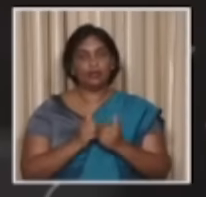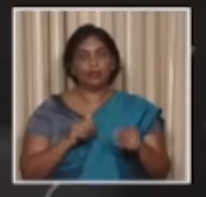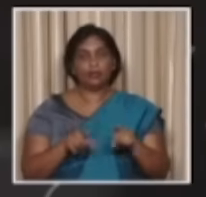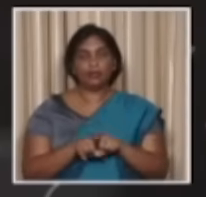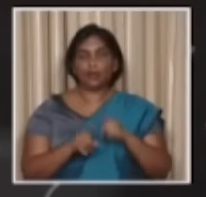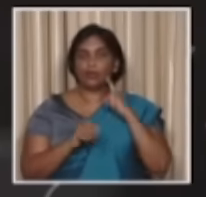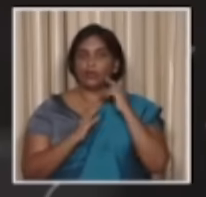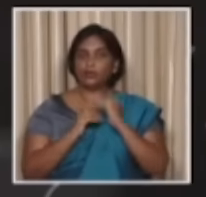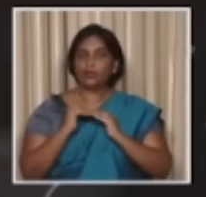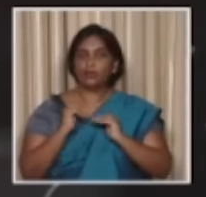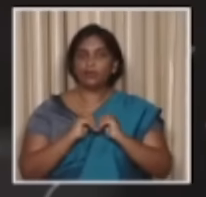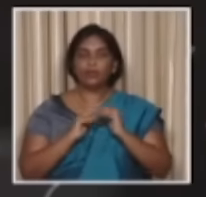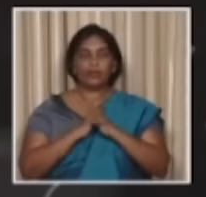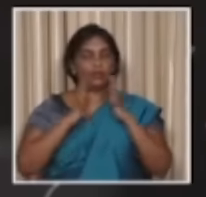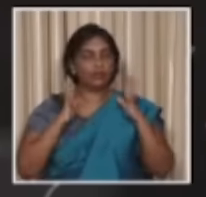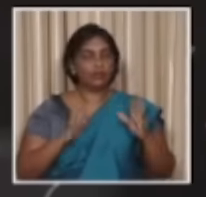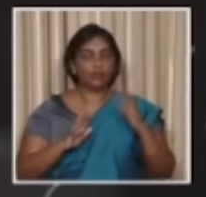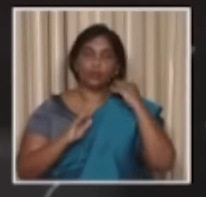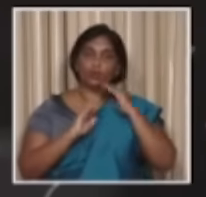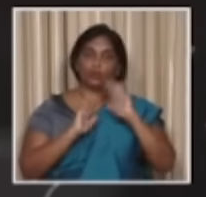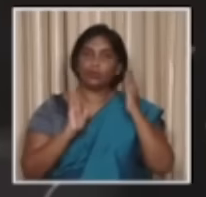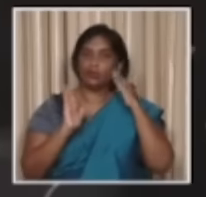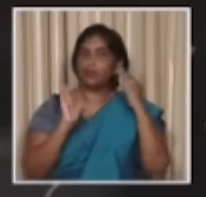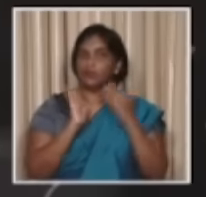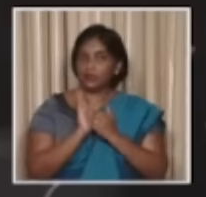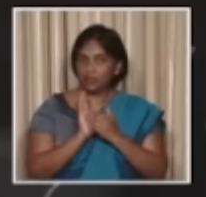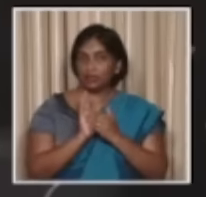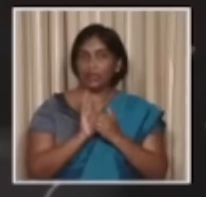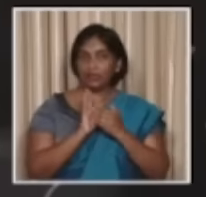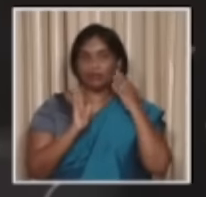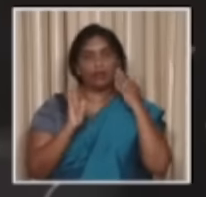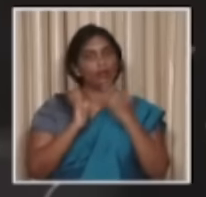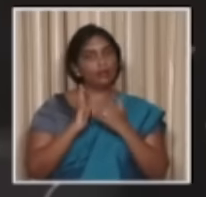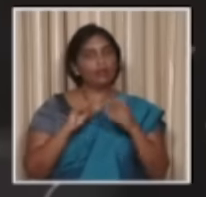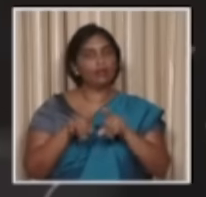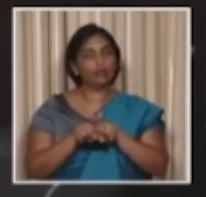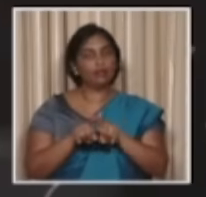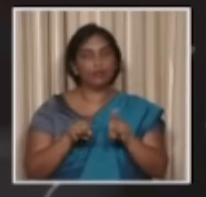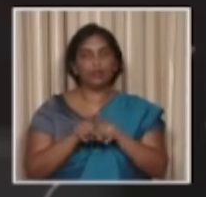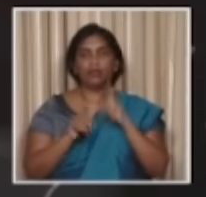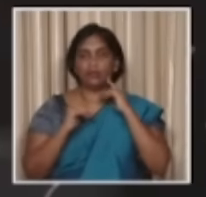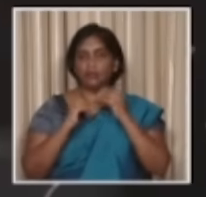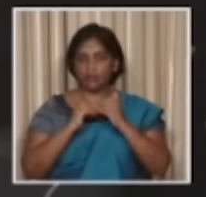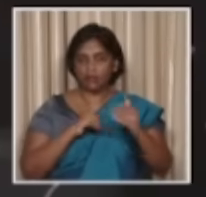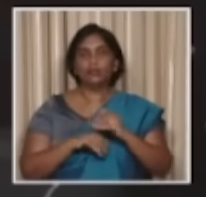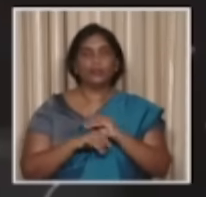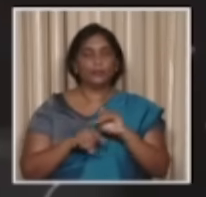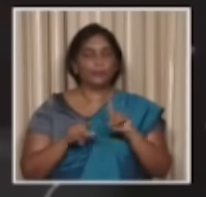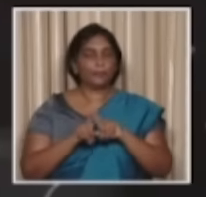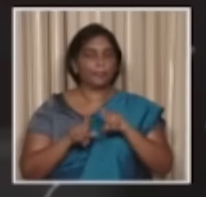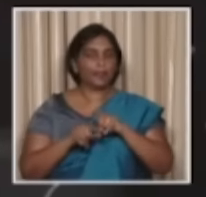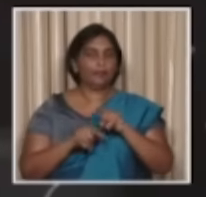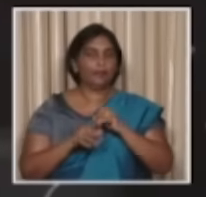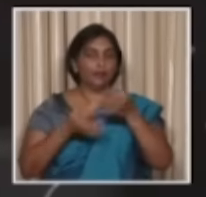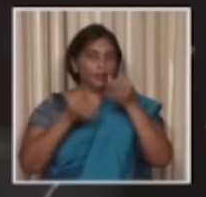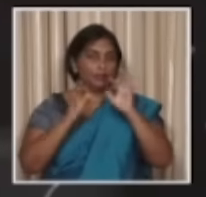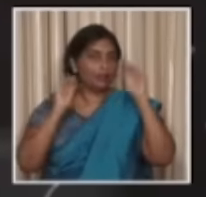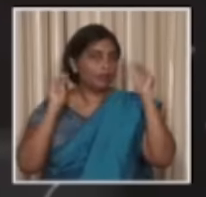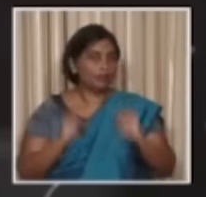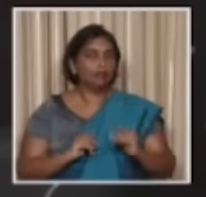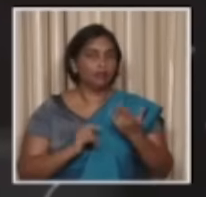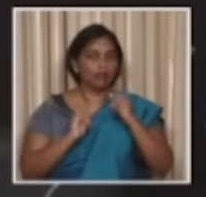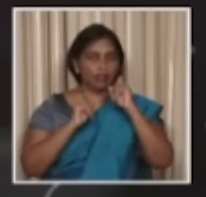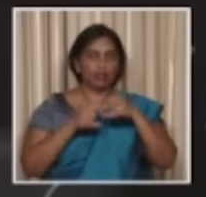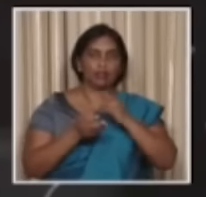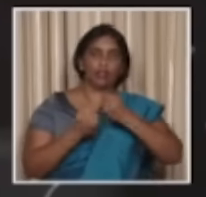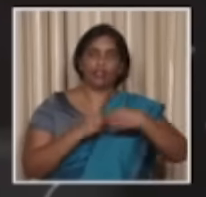විශාල මුදල් ගෙවා ගෙනලද ඖෂධ විශාල තොග අපට අහන්න හම්බ වෙන සමහරලාට ප්‍රමිති අඩු නිසා ඒවා ඉවත් කරා